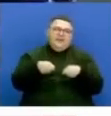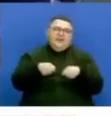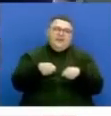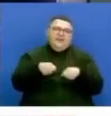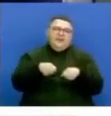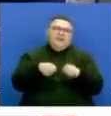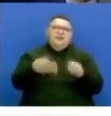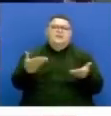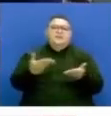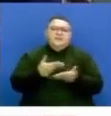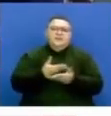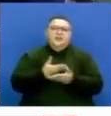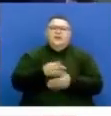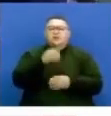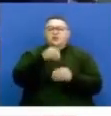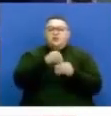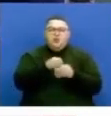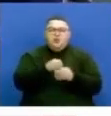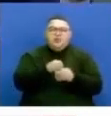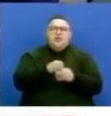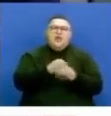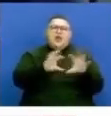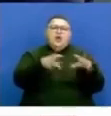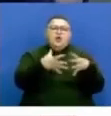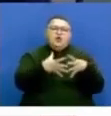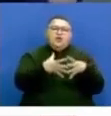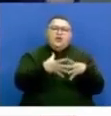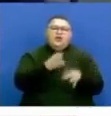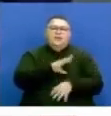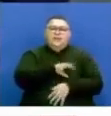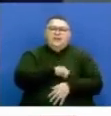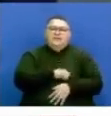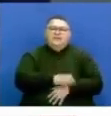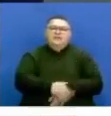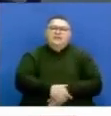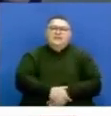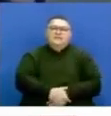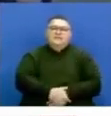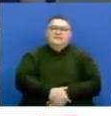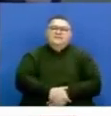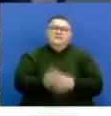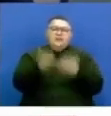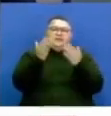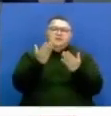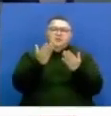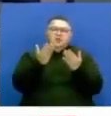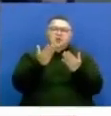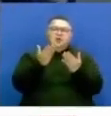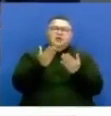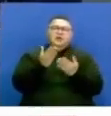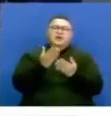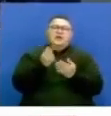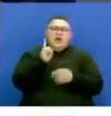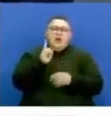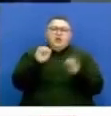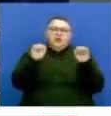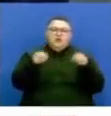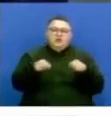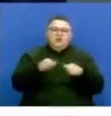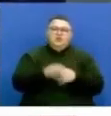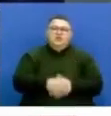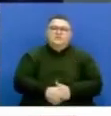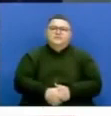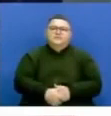memberikan mengadakan voting akan keanggotaan Palestina di PBB tersebut. Dan semoga apabila disetujui nantinya ini